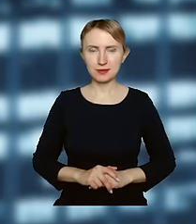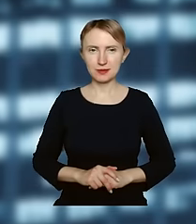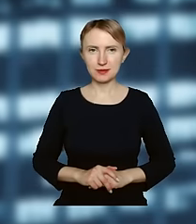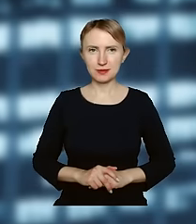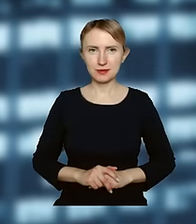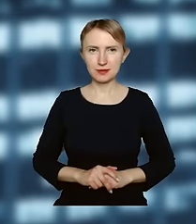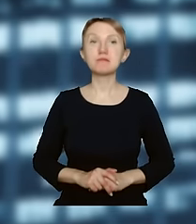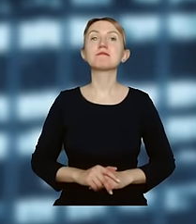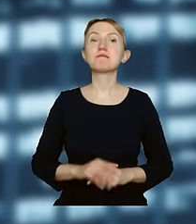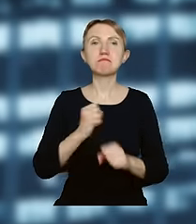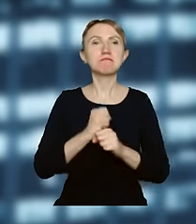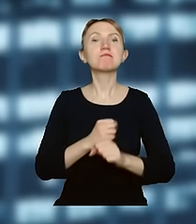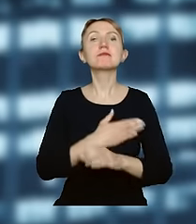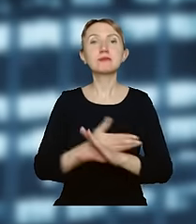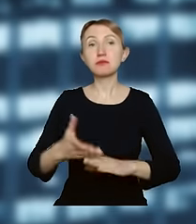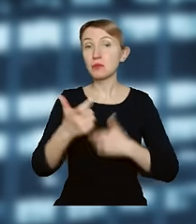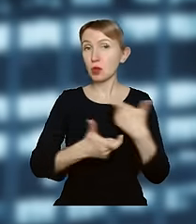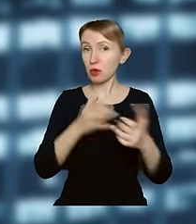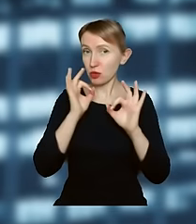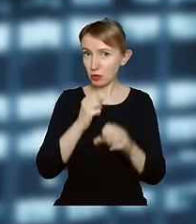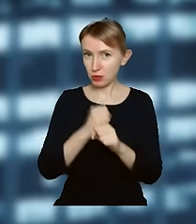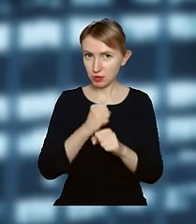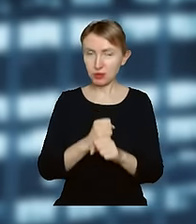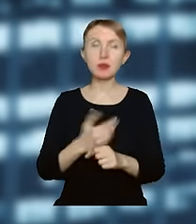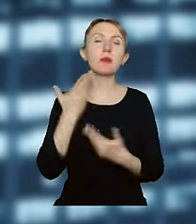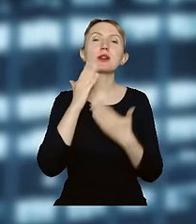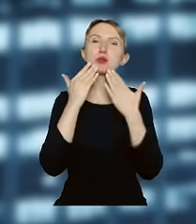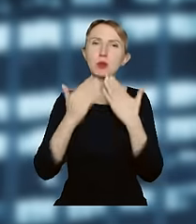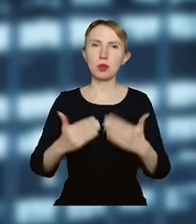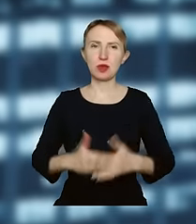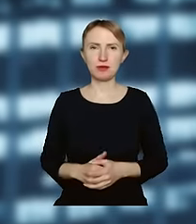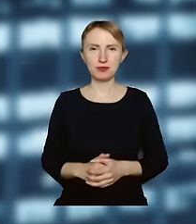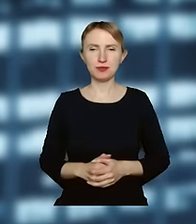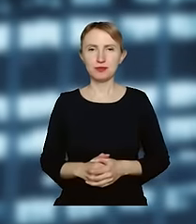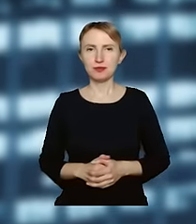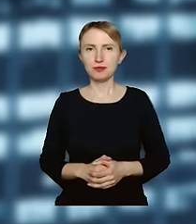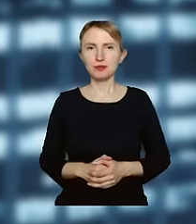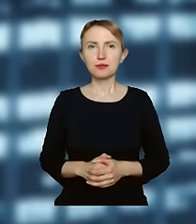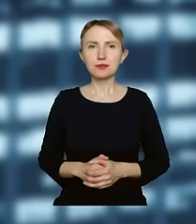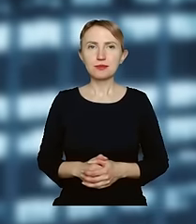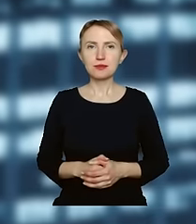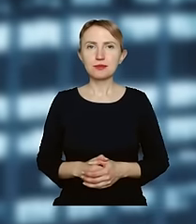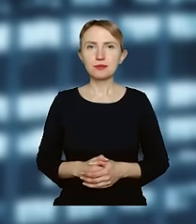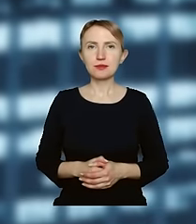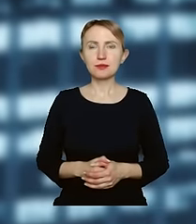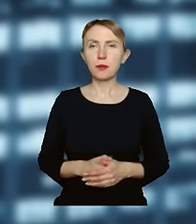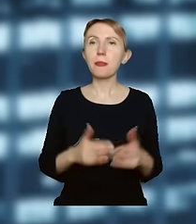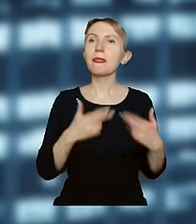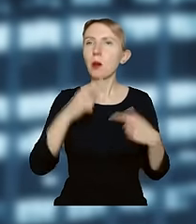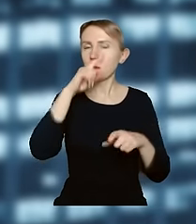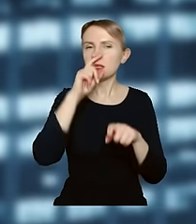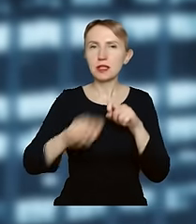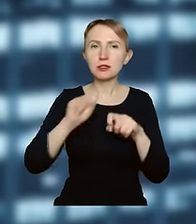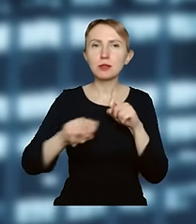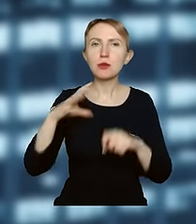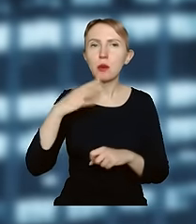robicie dobrą robotę. No ku chwale ojczyzny. Bardzo uprzejmie dziękuję. Bardzo dziękuję, naprawdę. O tych komisjach śledczych mówiłem.